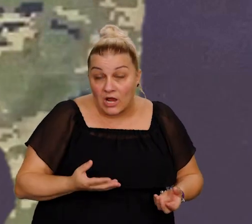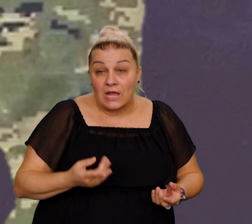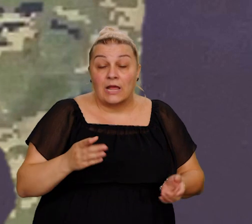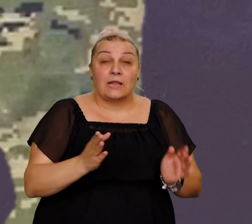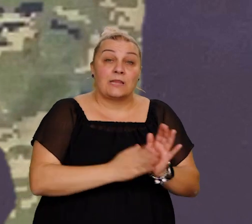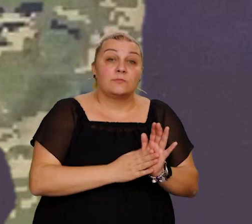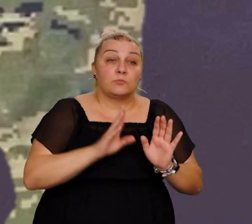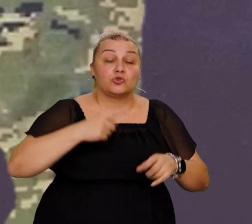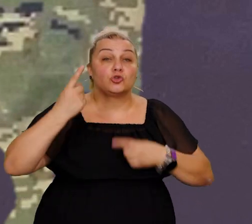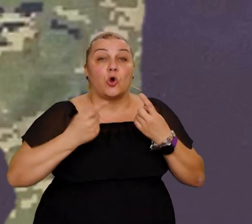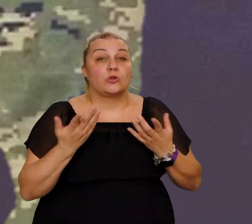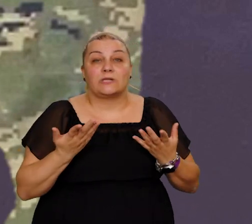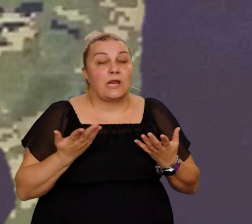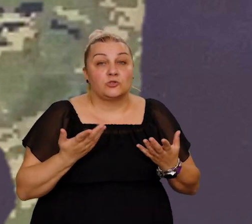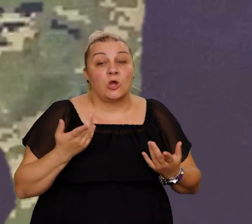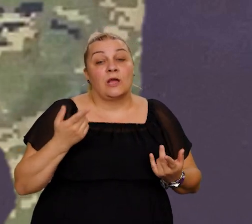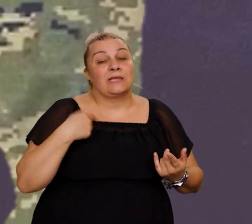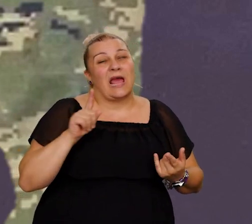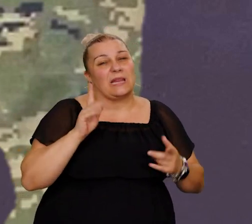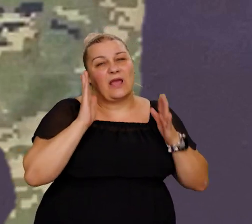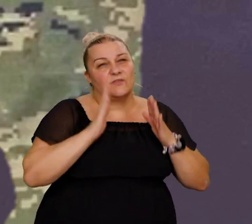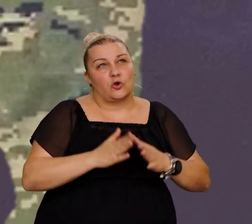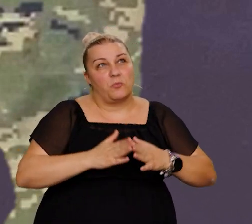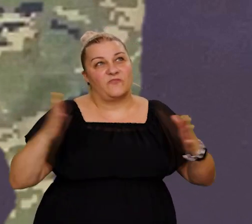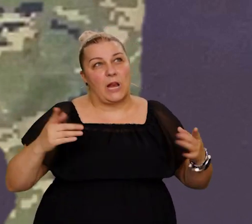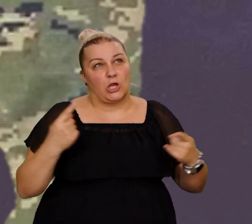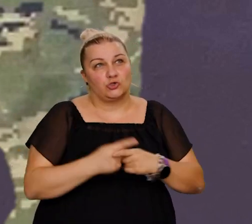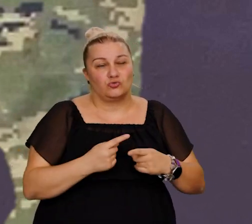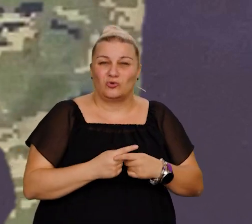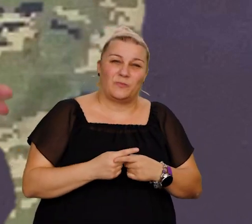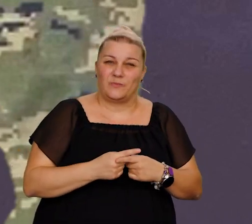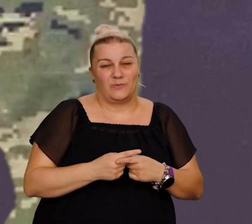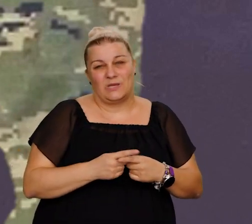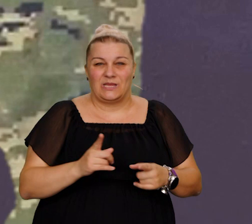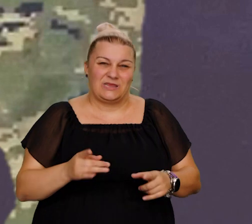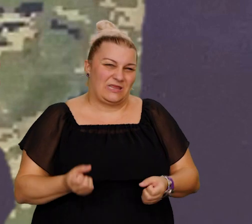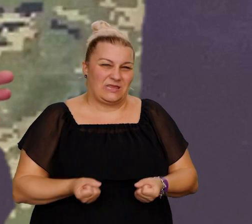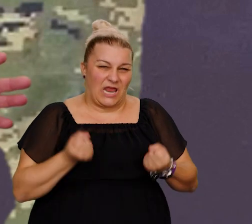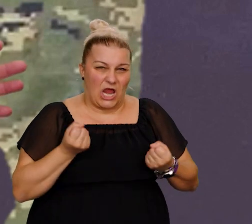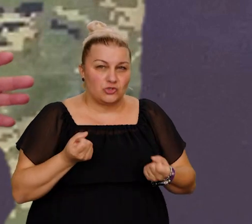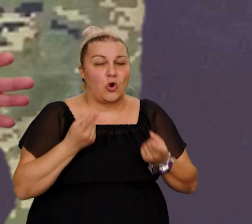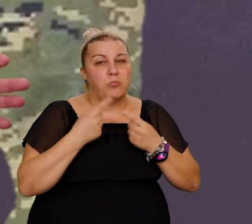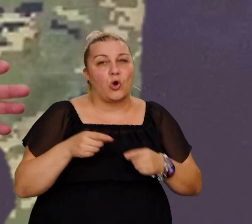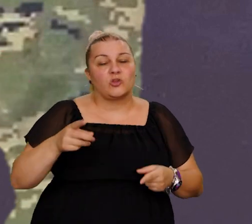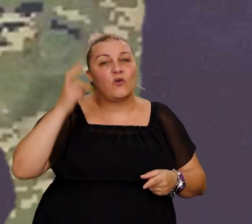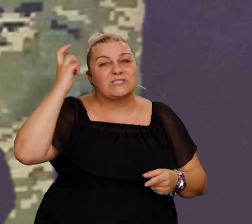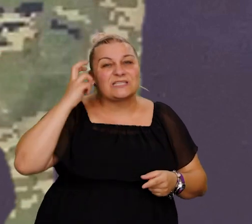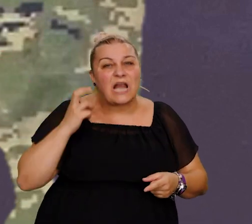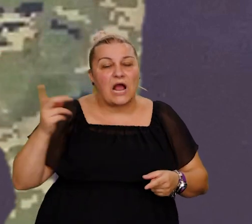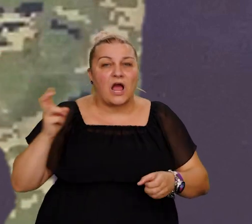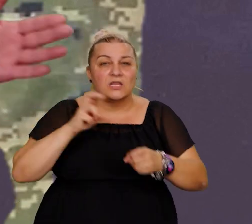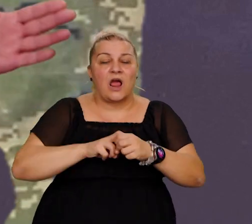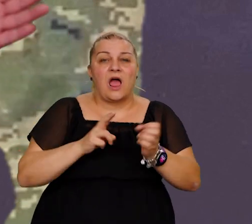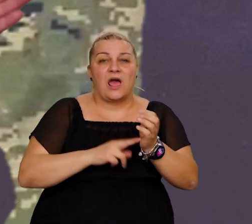dogodi velika. Ja ne vjerujem u nikakve veće otvorene sukobe, to je nemoguće ili vrlo teško, pogotovo što je Crna Gora u